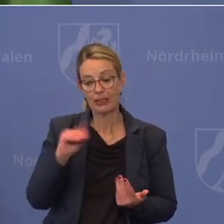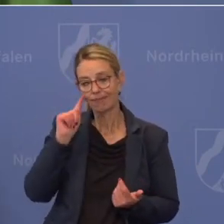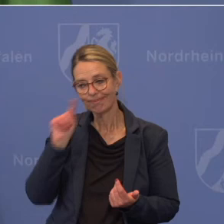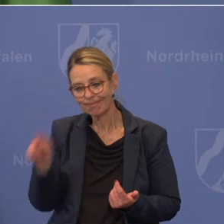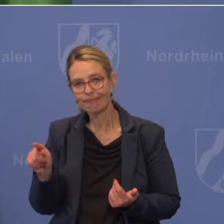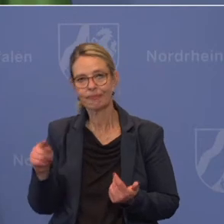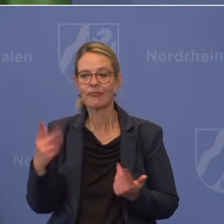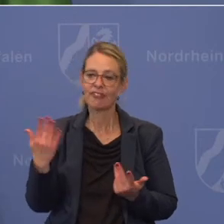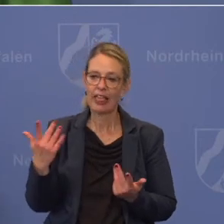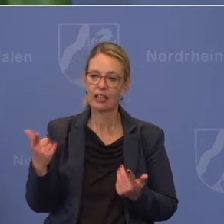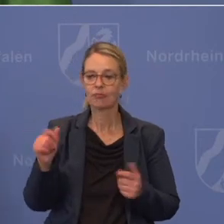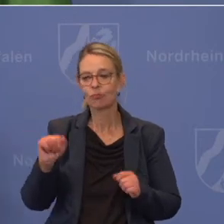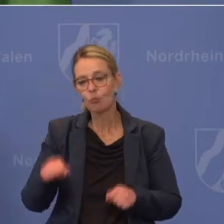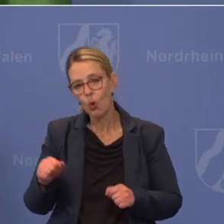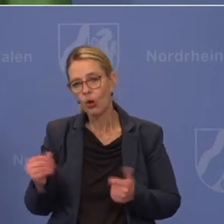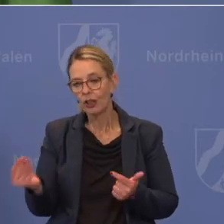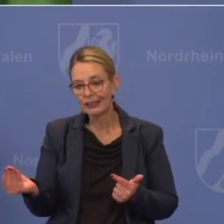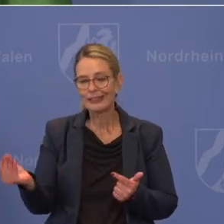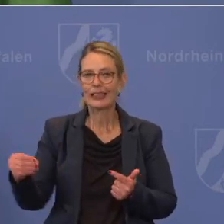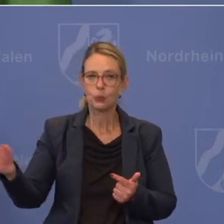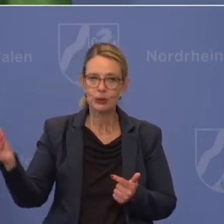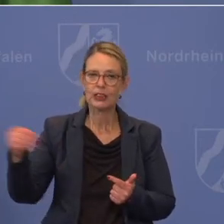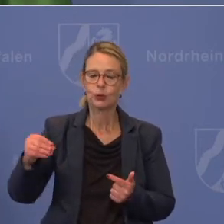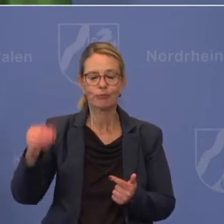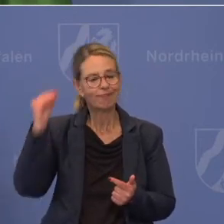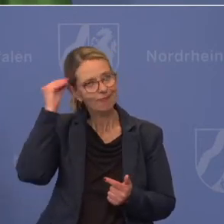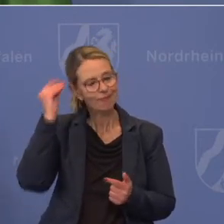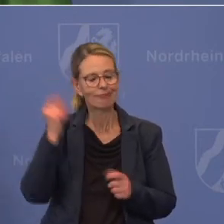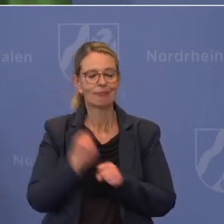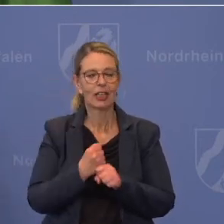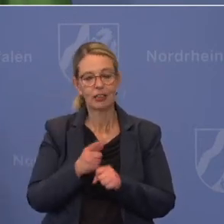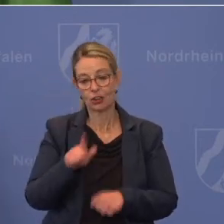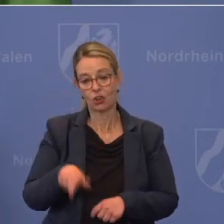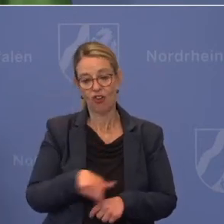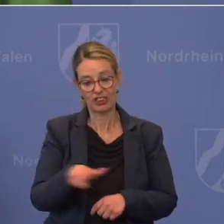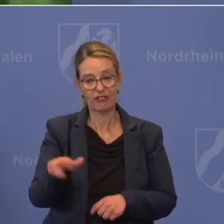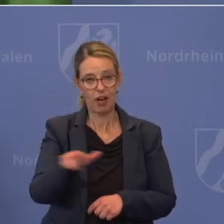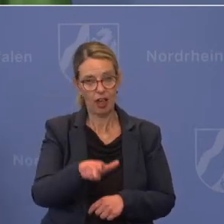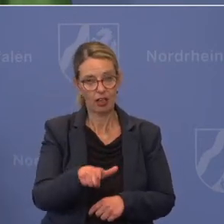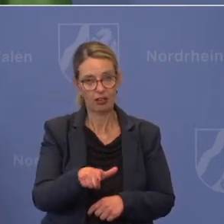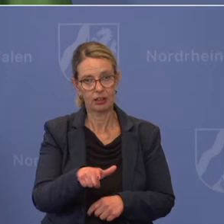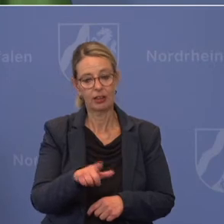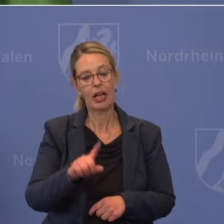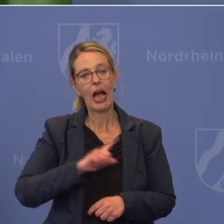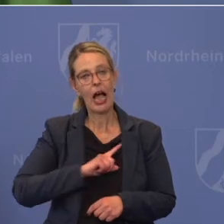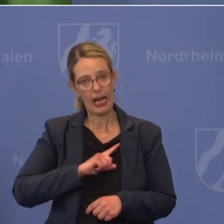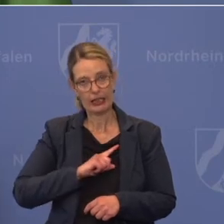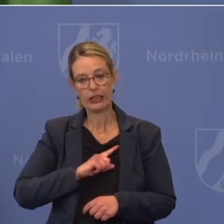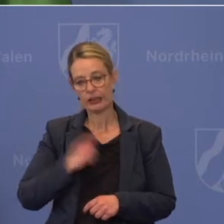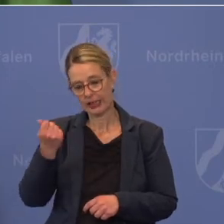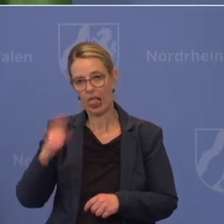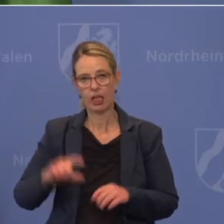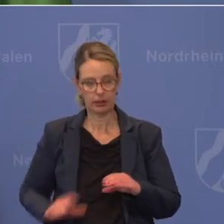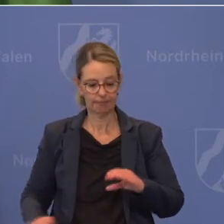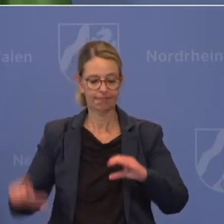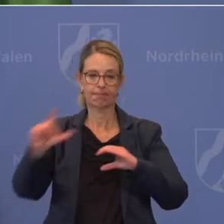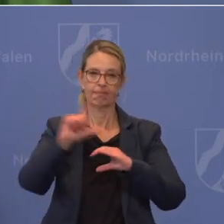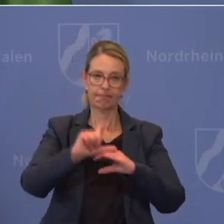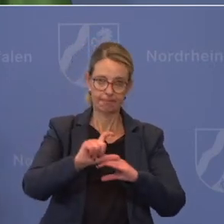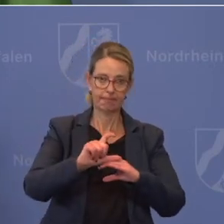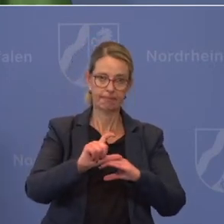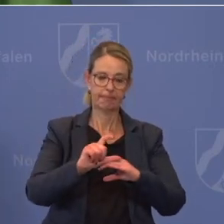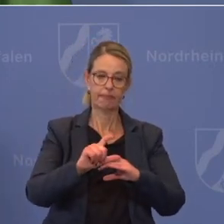man vielleicht noch ergänzend berücksichtigen sollte, stellt das Land Nordrhein-Westfalen auch eigene Mittel bereit und setzt